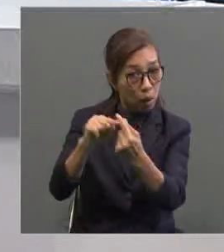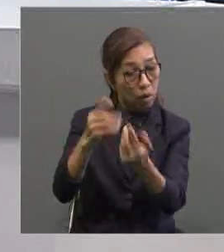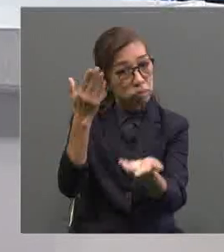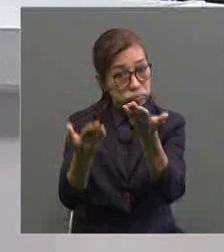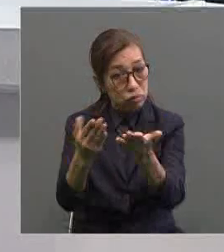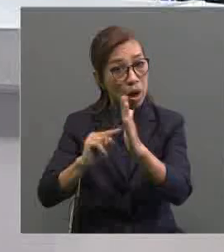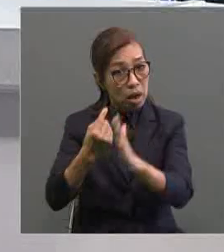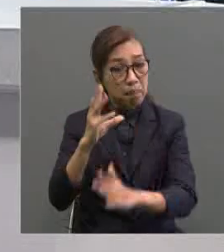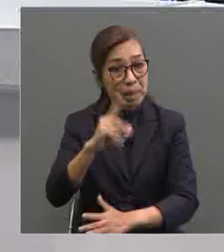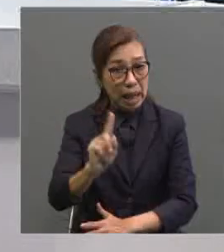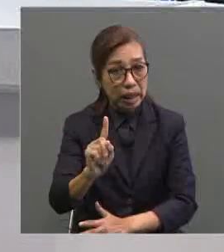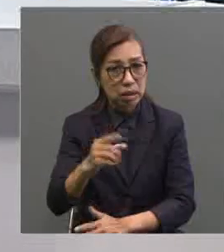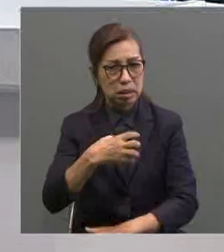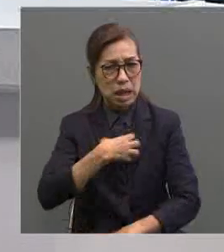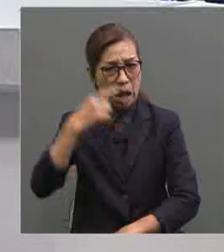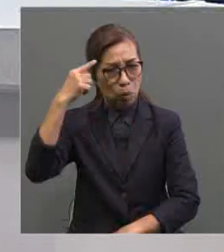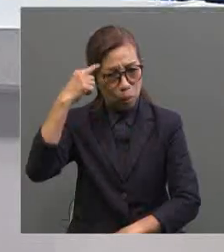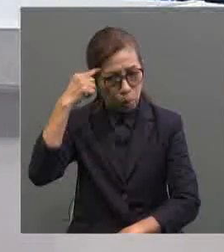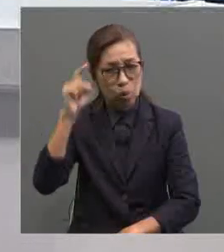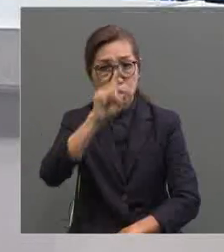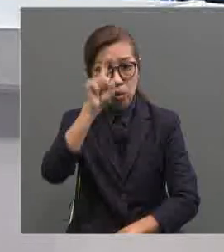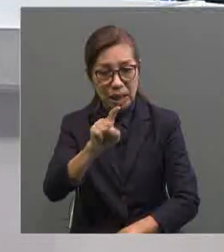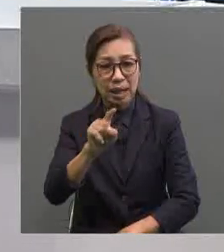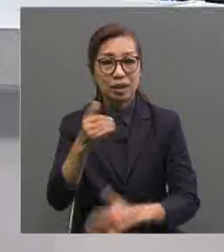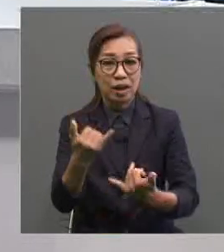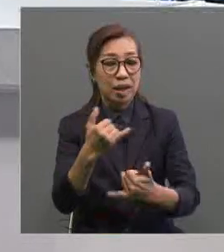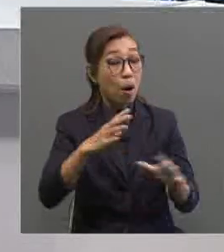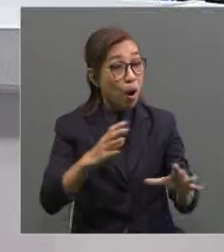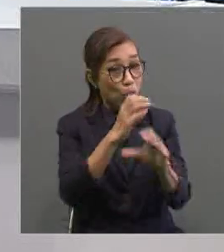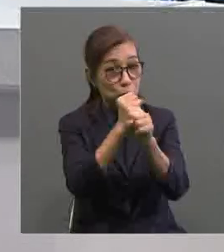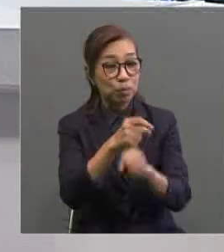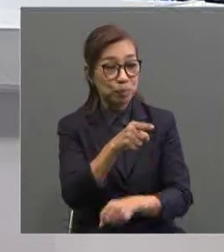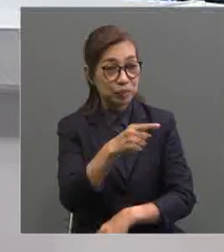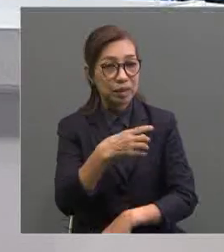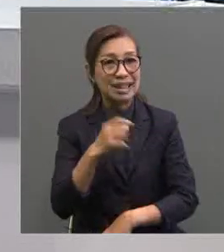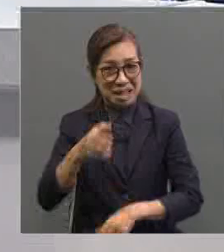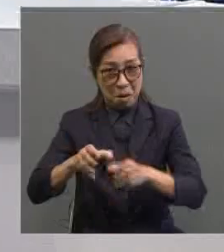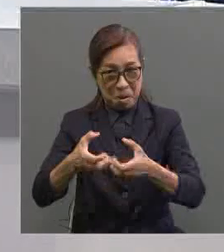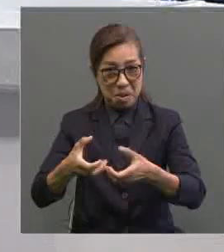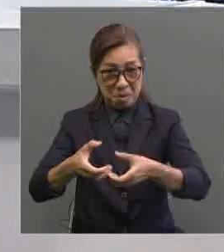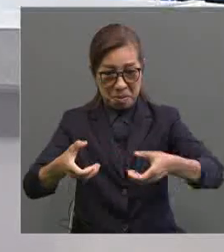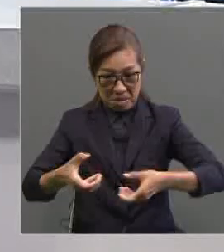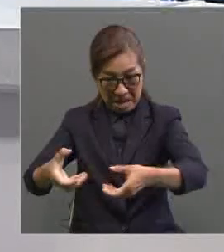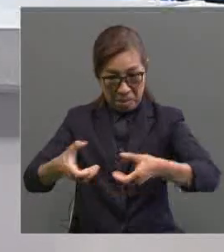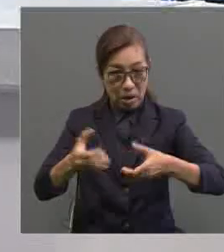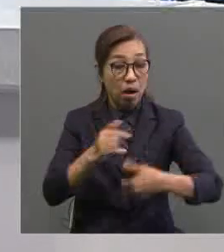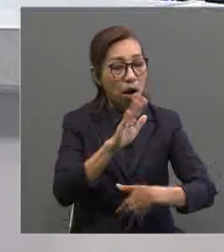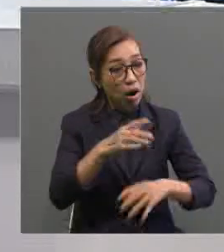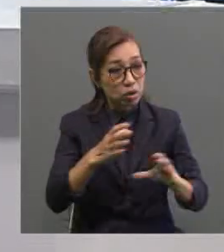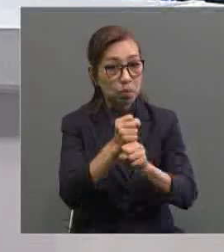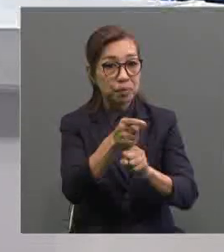ไหร่ก็เลยว่าอ่ะอย่าให้หายคาใจเลยนะเรตติสรุปมาถ้าเกิดว่าเจ๊เรียกอีกชื่อนึง